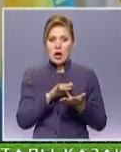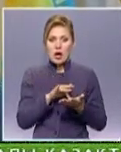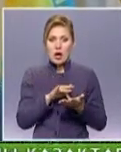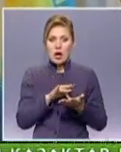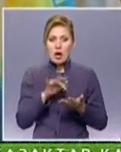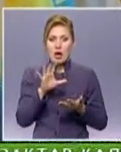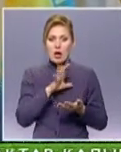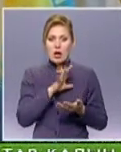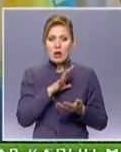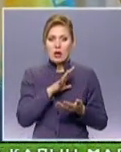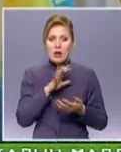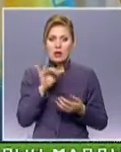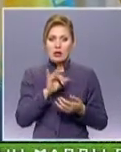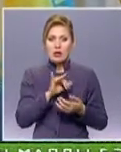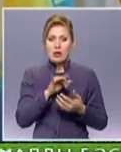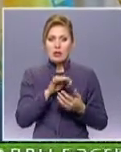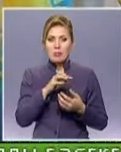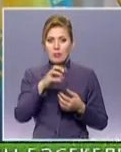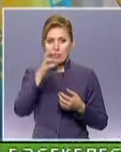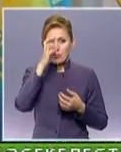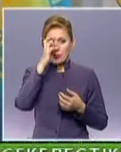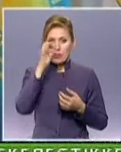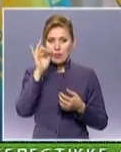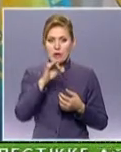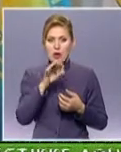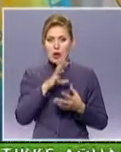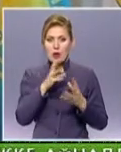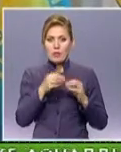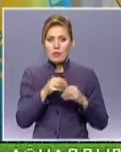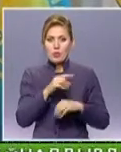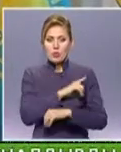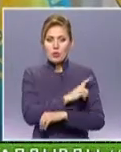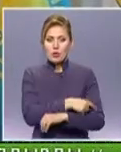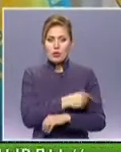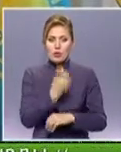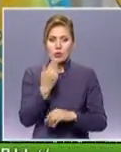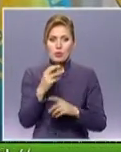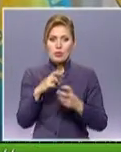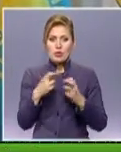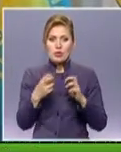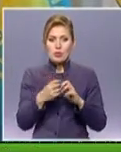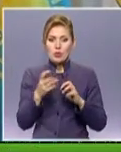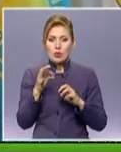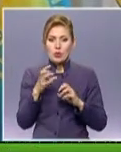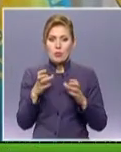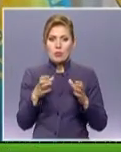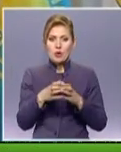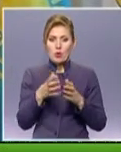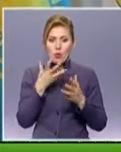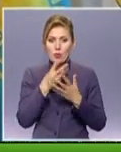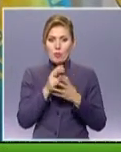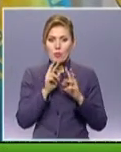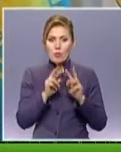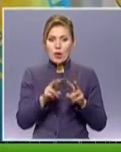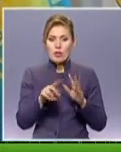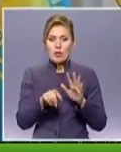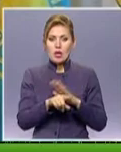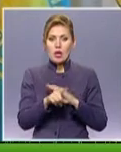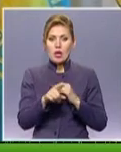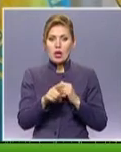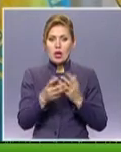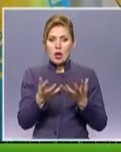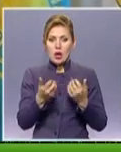жалпы мүмкіндігі шектеулі азаматтарға мемлекеттік қамқорлықты күшейту және сол мәселені Нұр Отан партиясы өзінің бақылауына алу керек деп тапсырған